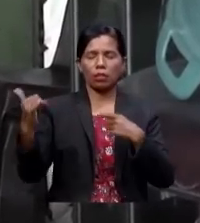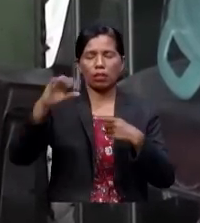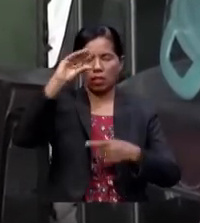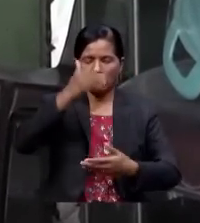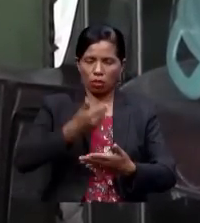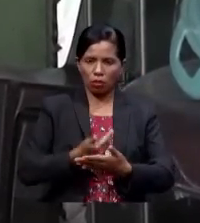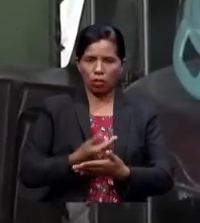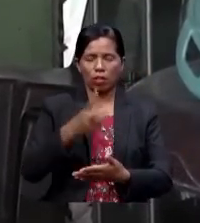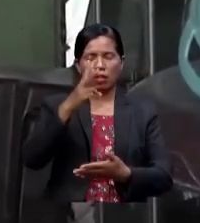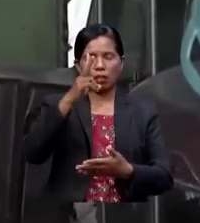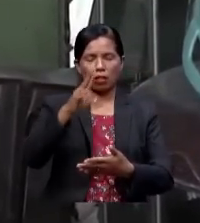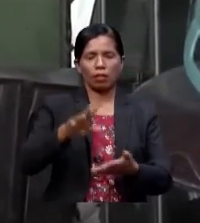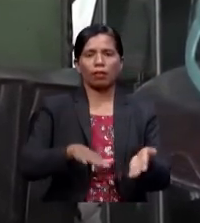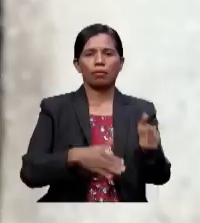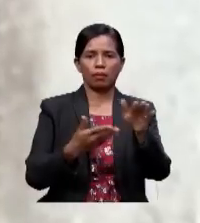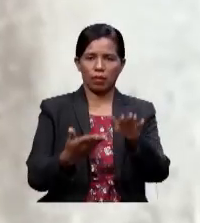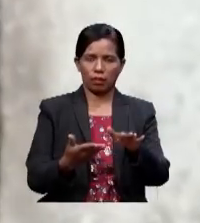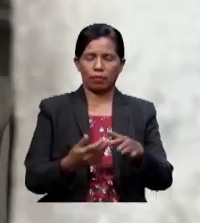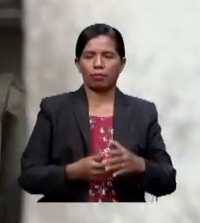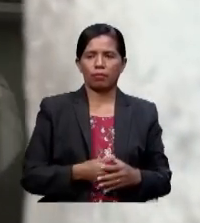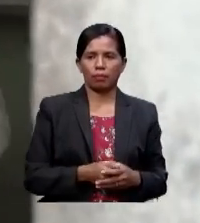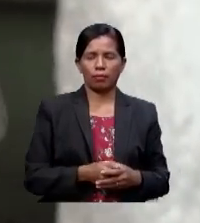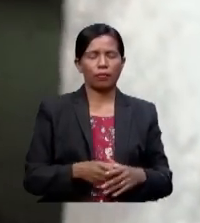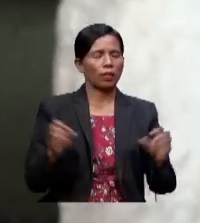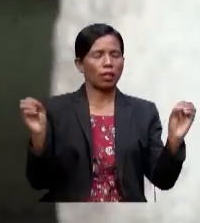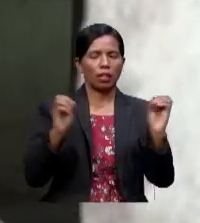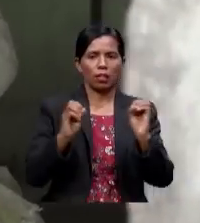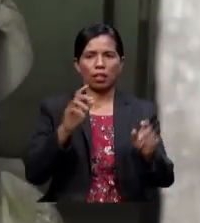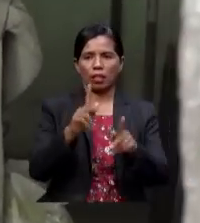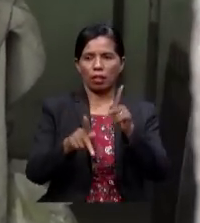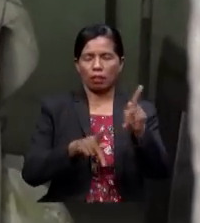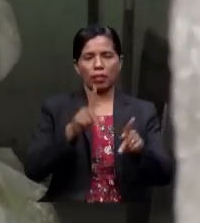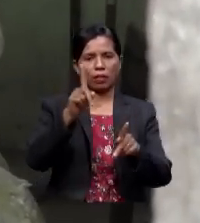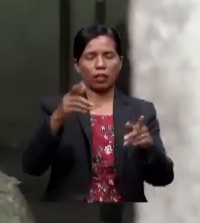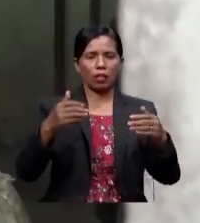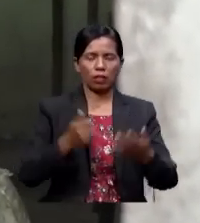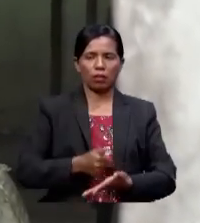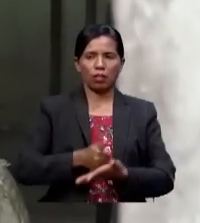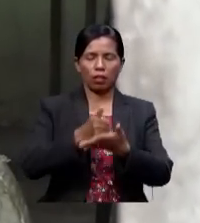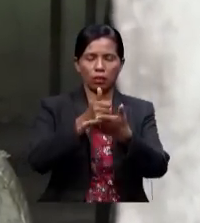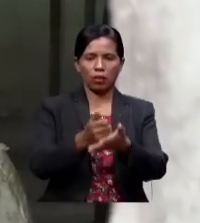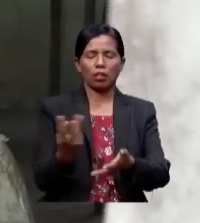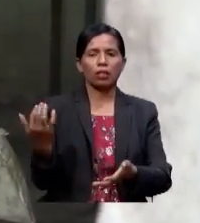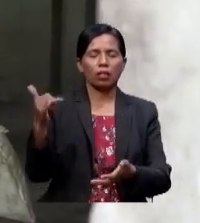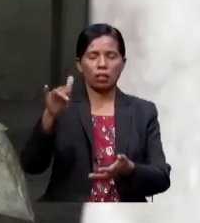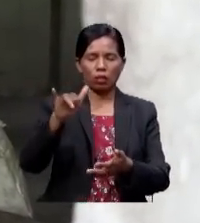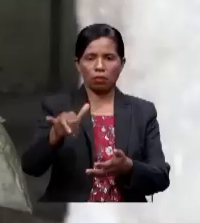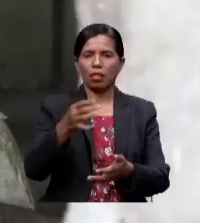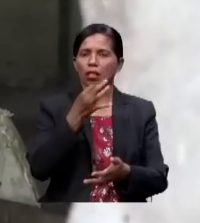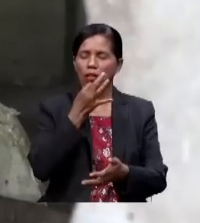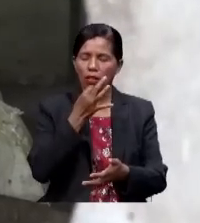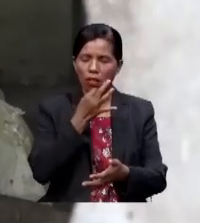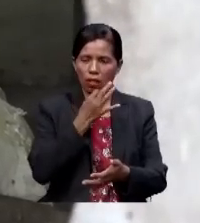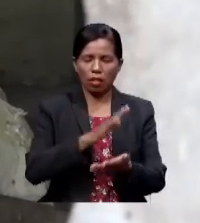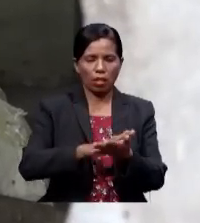rua nebe husi kona mundune. Laia mos ema ida atu tau matang netik basir nen rua nya hahang.